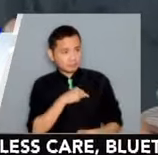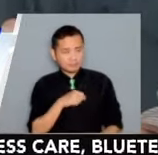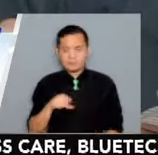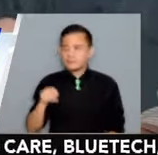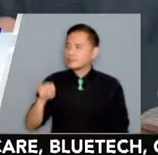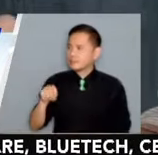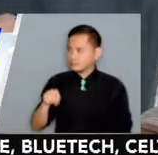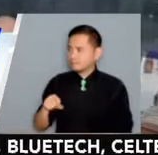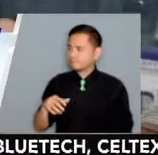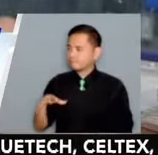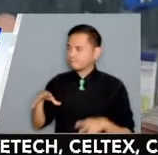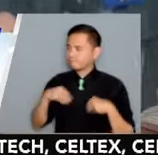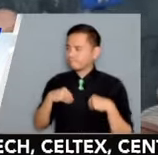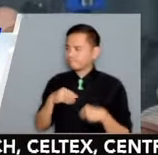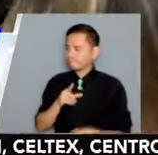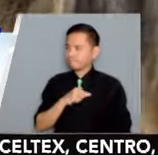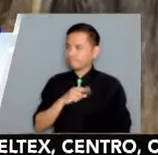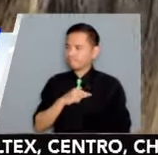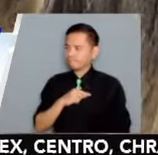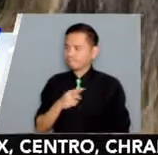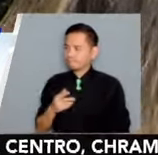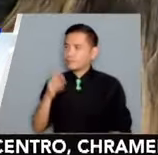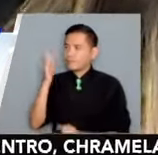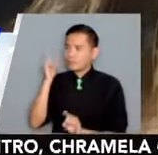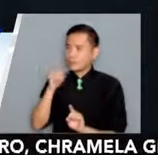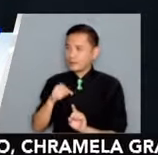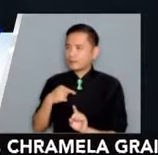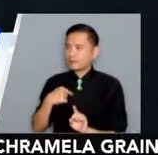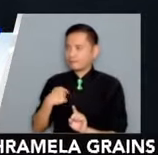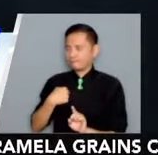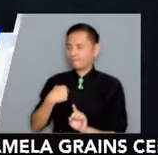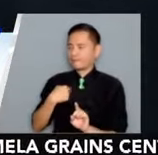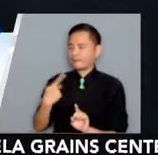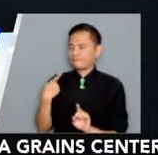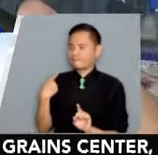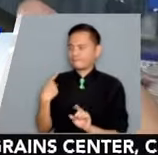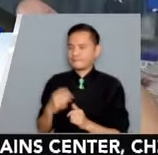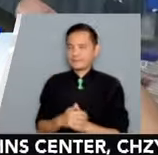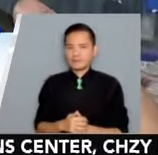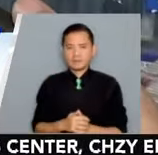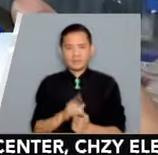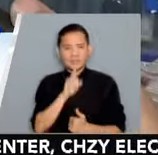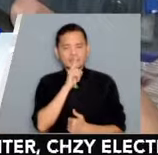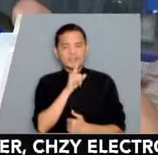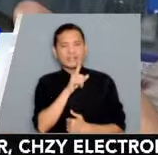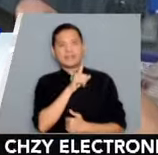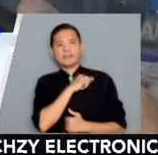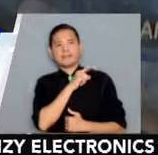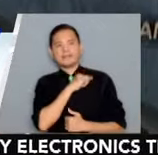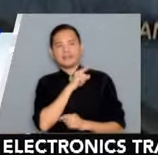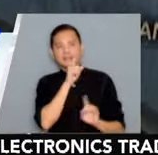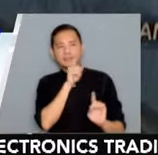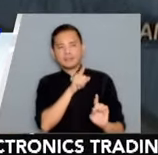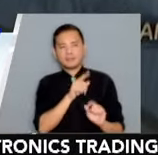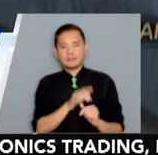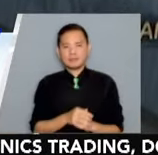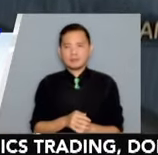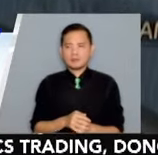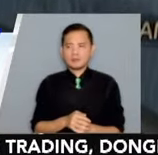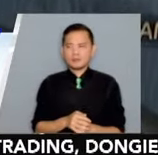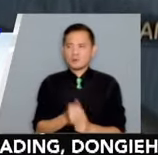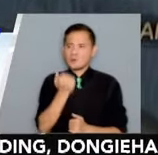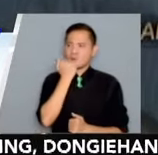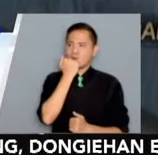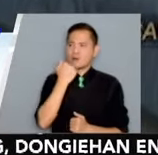sa akin naman nakuha yung kwan sa sir. Todo pagsisisi ang suspect sa pangyayari. Mali palang magyabang, sir. Kasi yun din